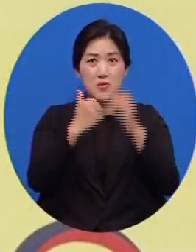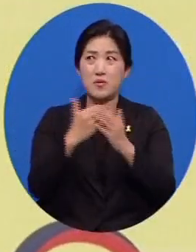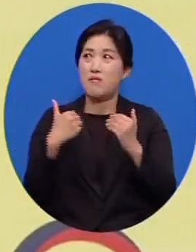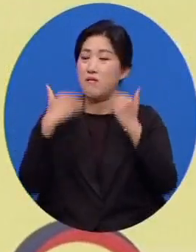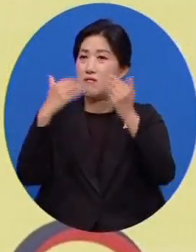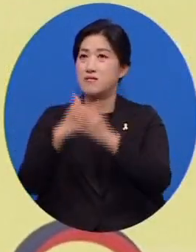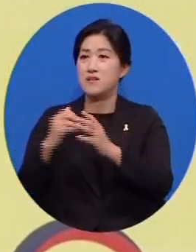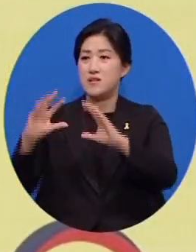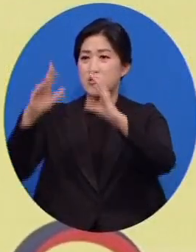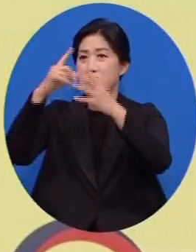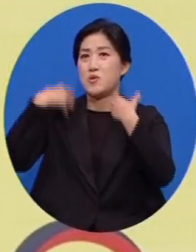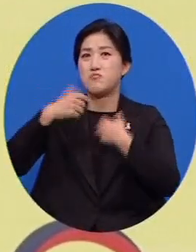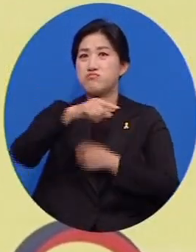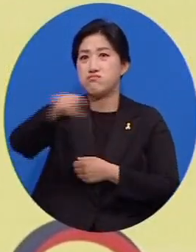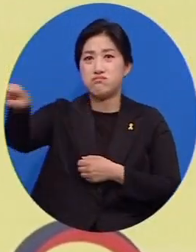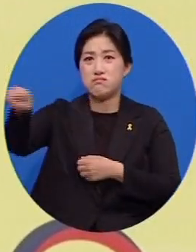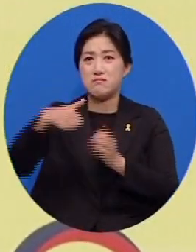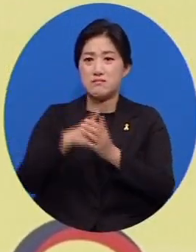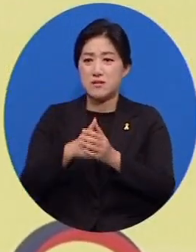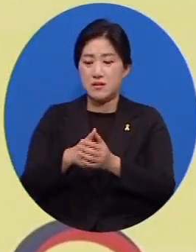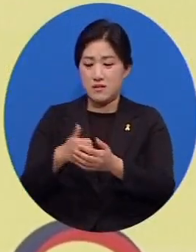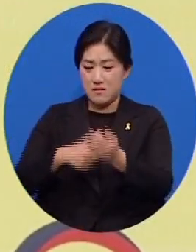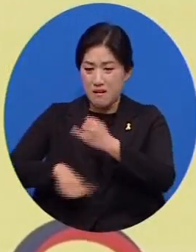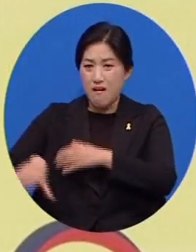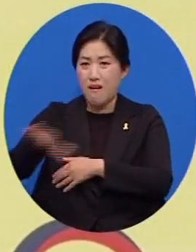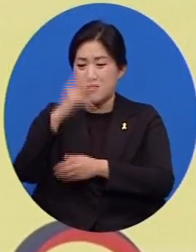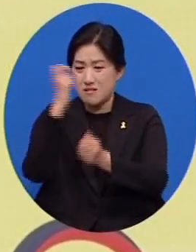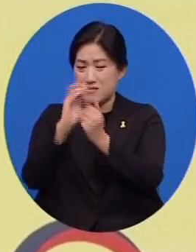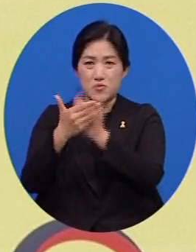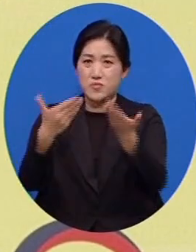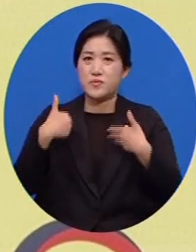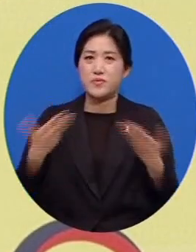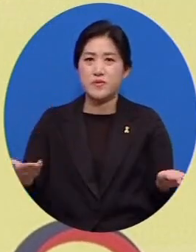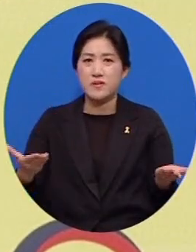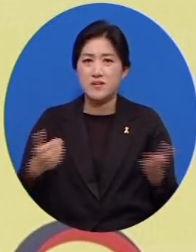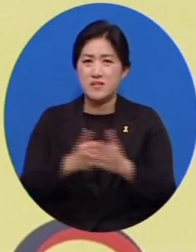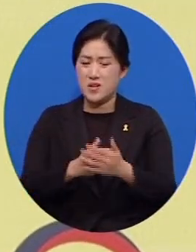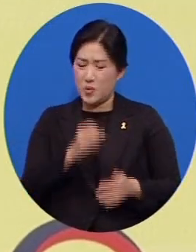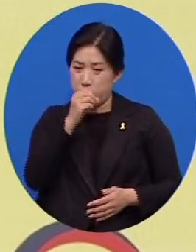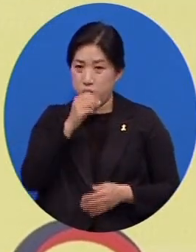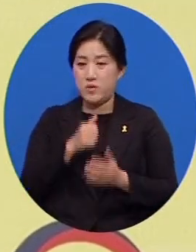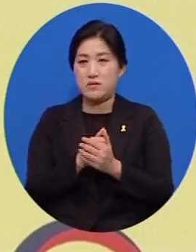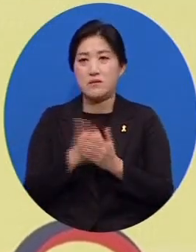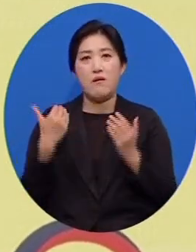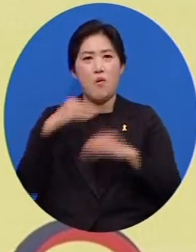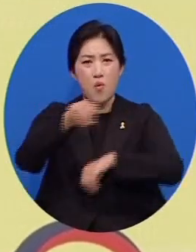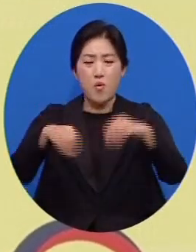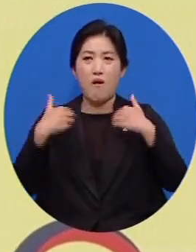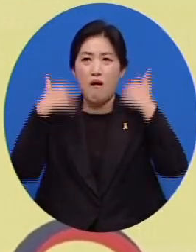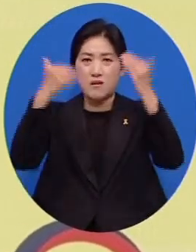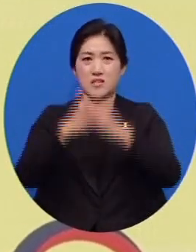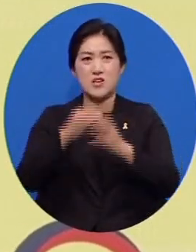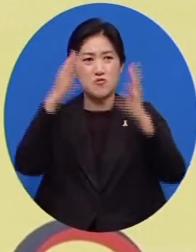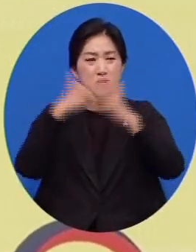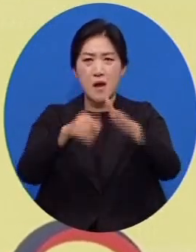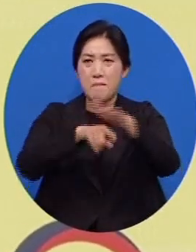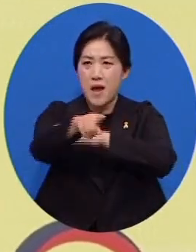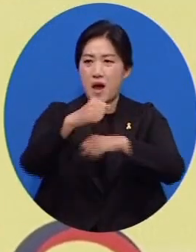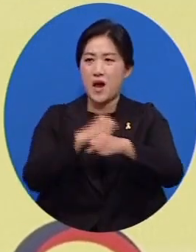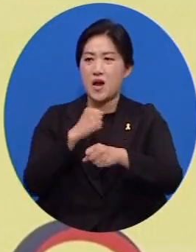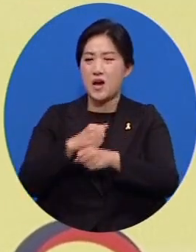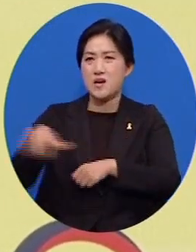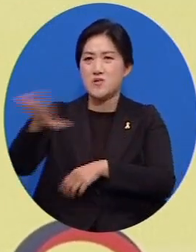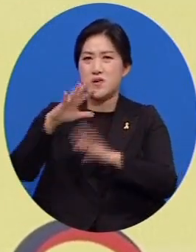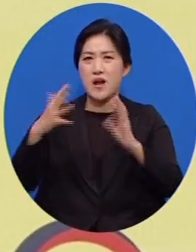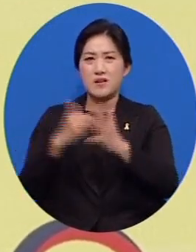어른도, 국가도 그 누구도 우리 아이들을 지켜주지 않았습니다. 아니, 어른들이, 국가가 앞장서 우리